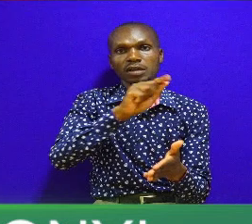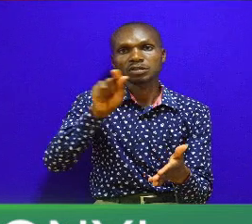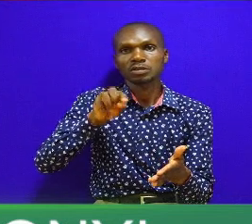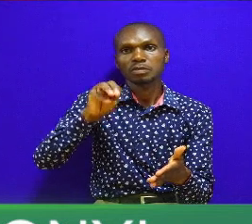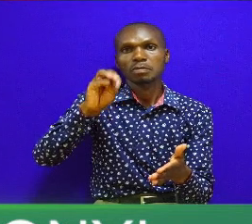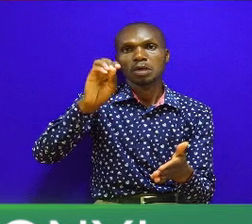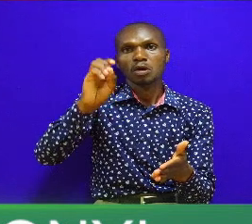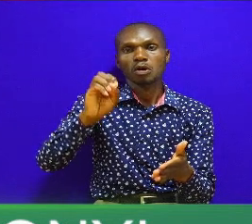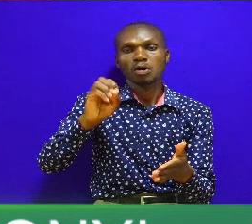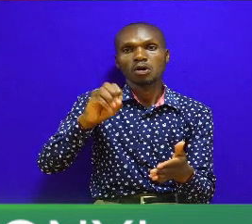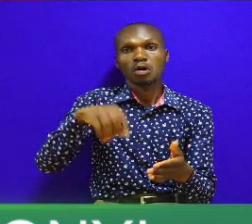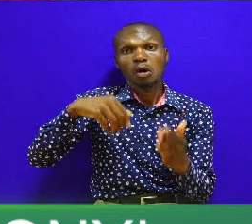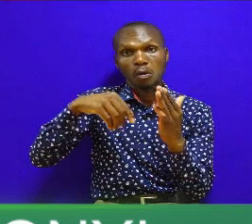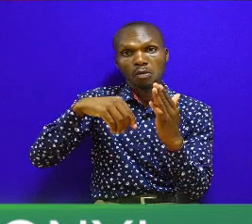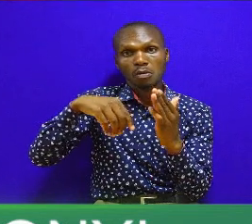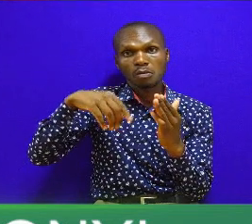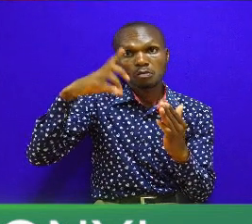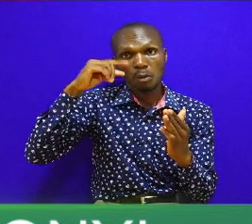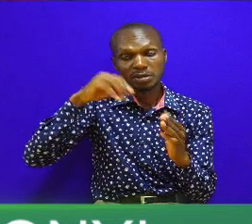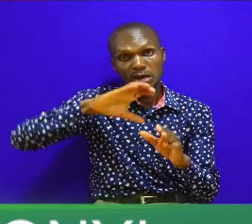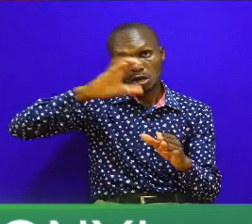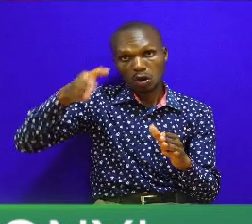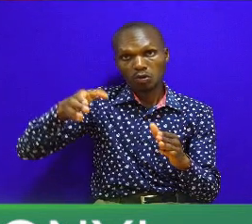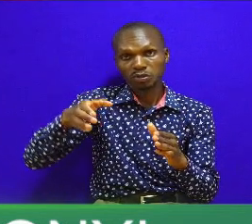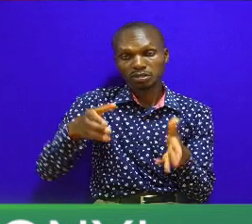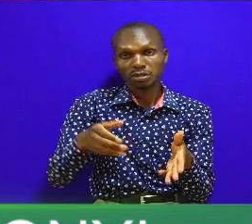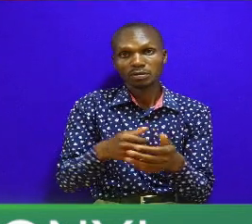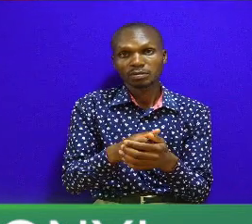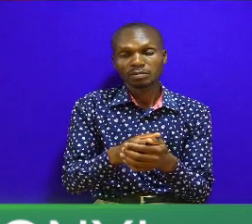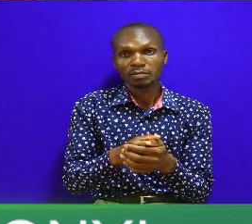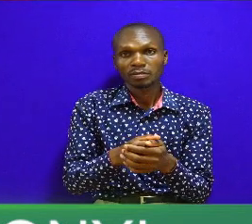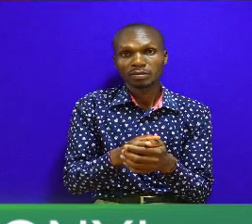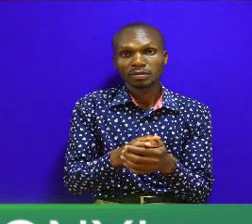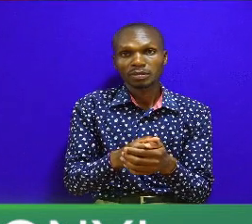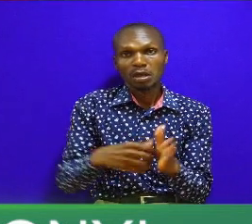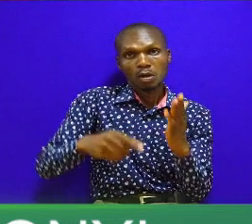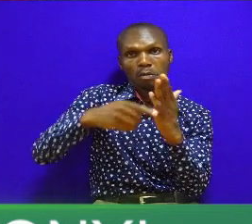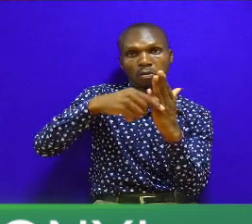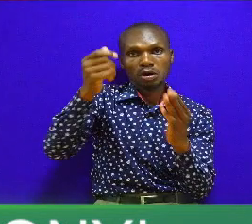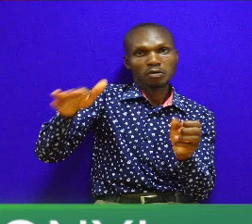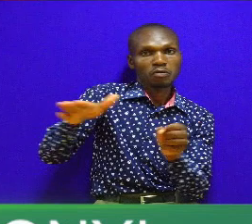wa hapa Mombasa County na pwani kwa jumla.